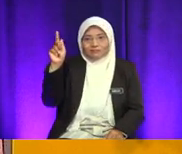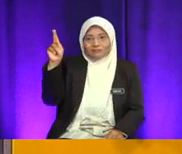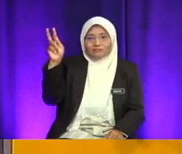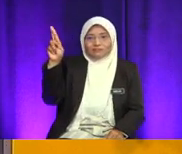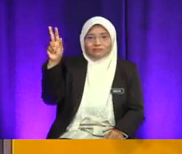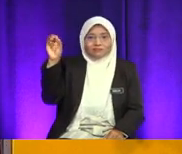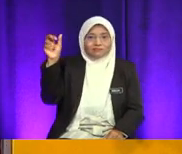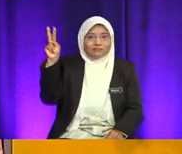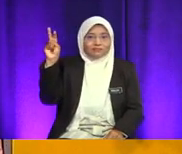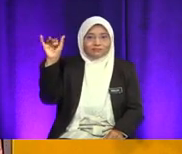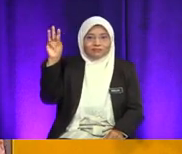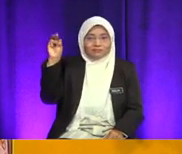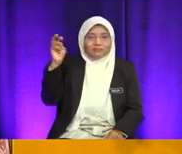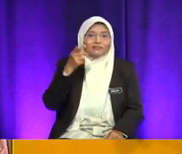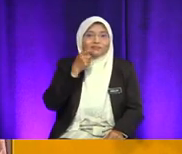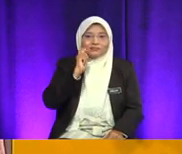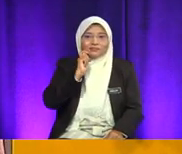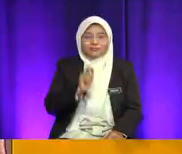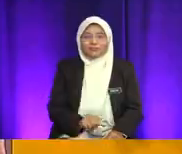oke terima kasih Anwari